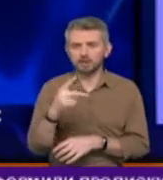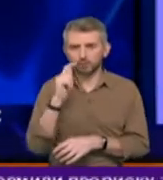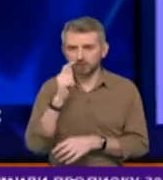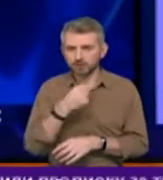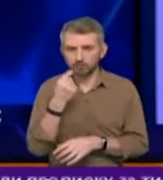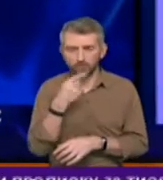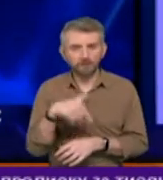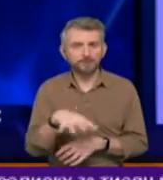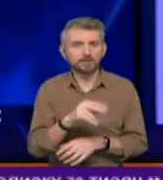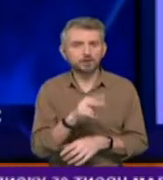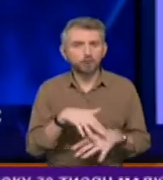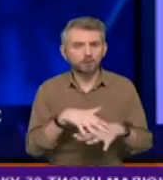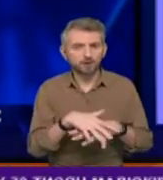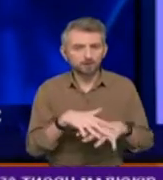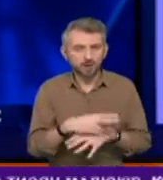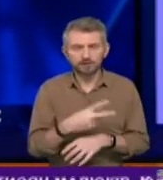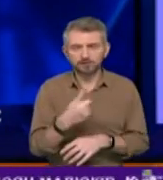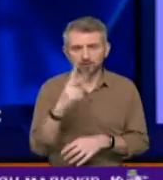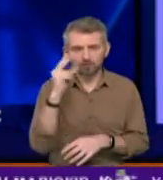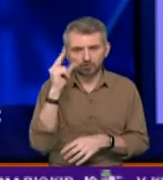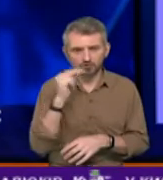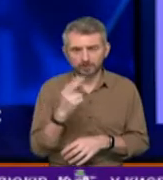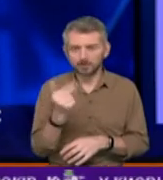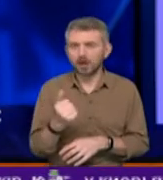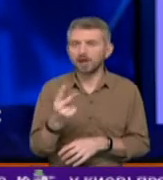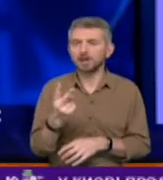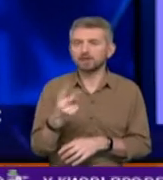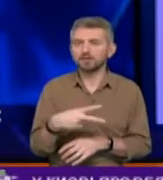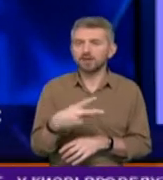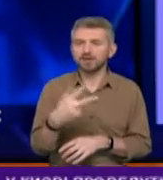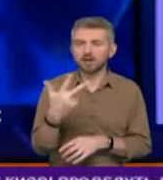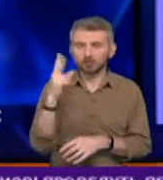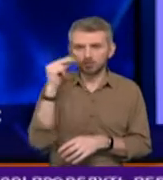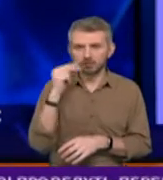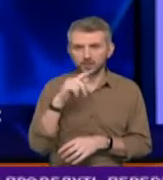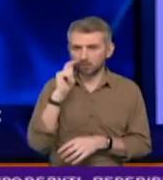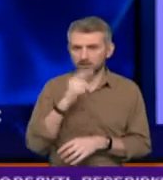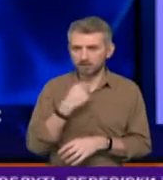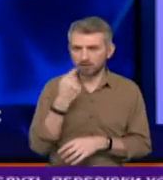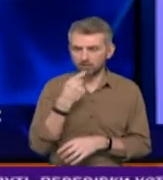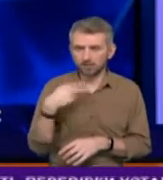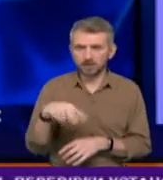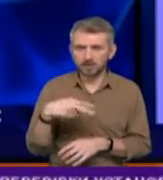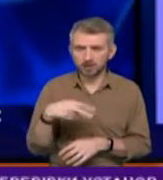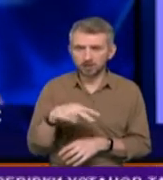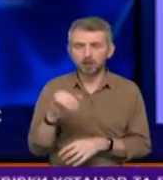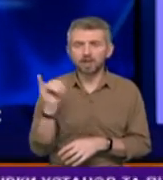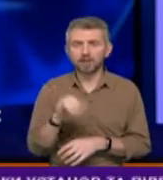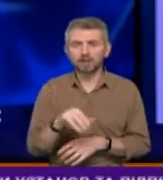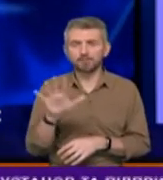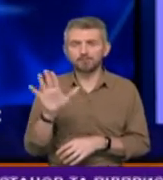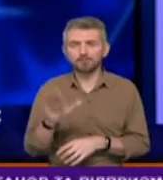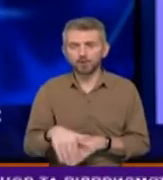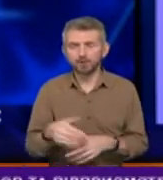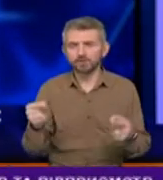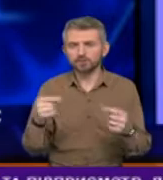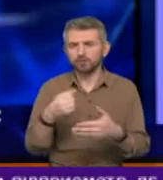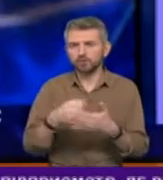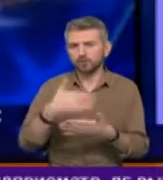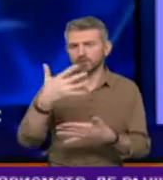будуть впливати, брати участь, спостерігати за тим, щоб, ну, давайте прямо